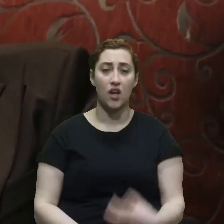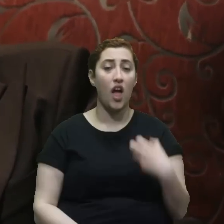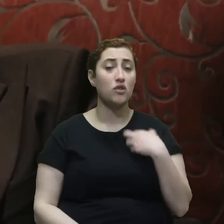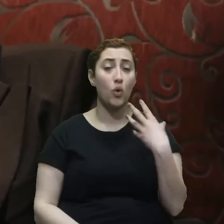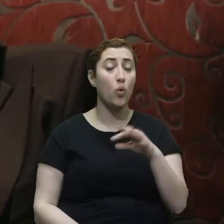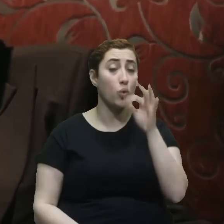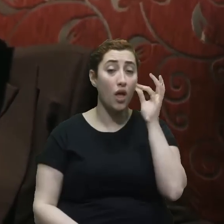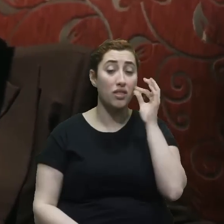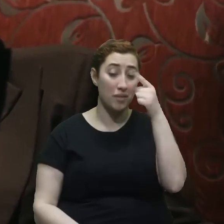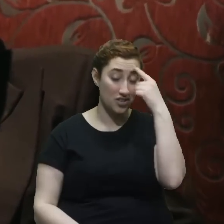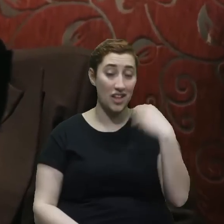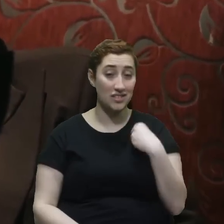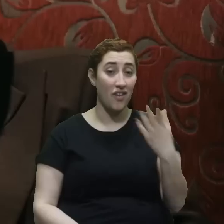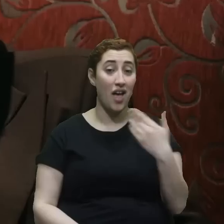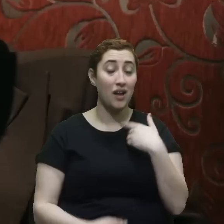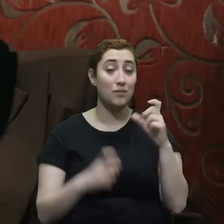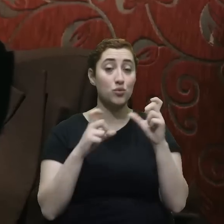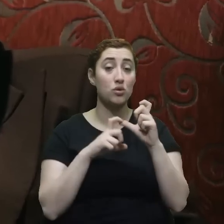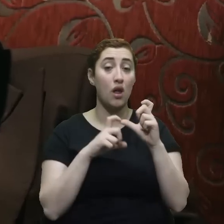Aşık olduğun adama şans verdim Süreyya.